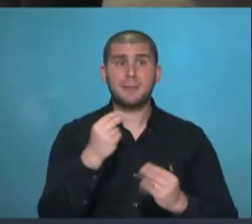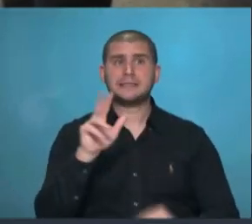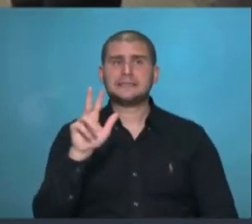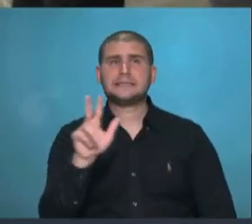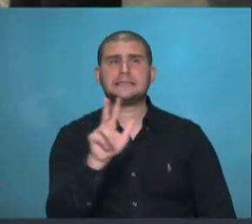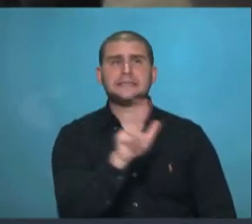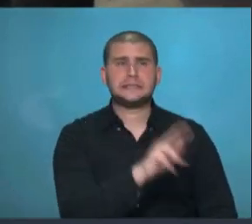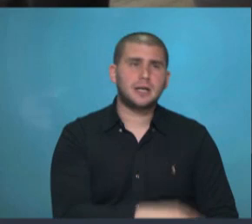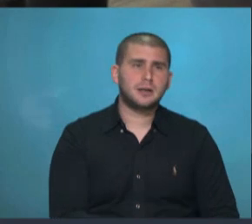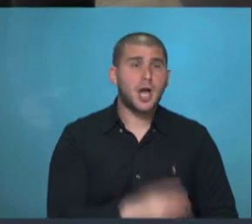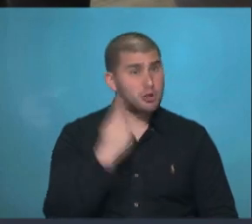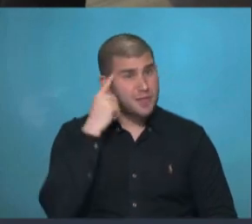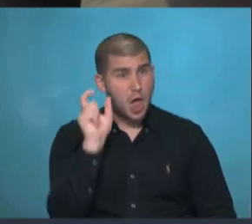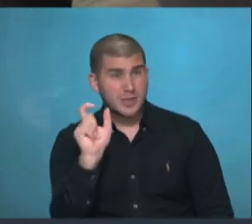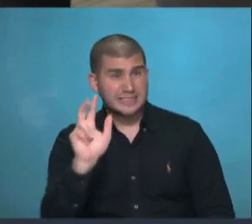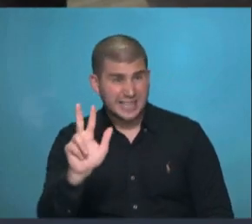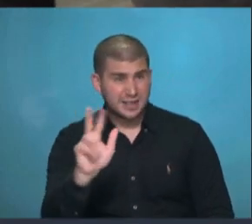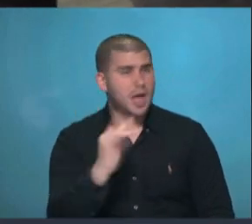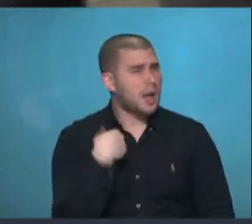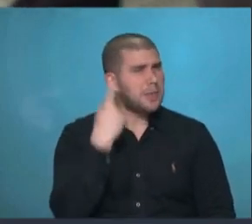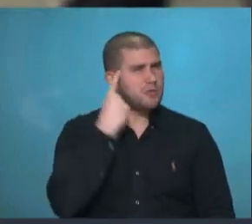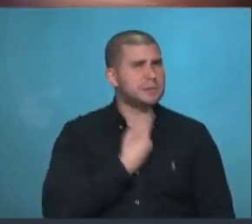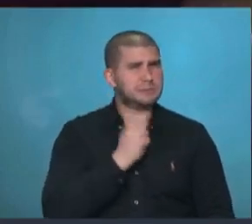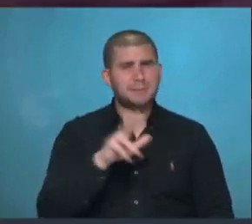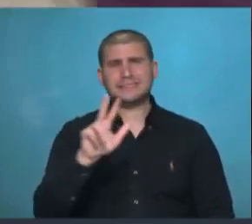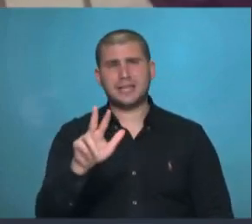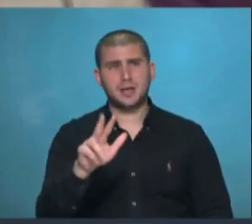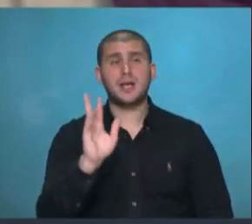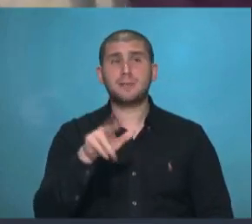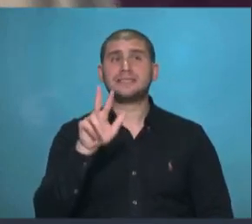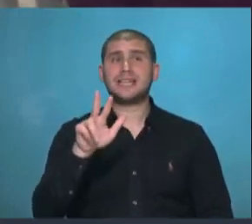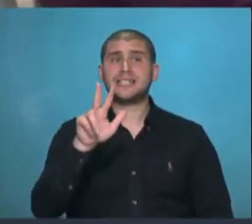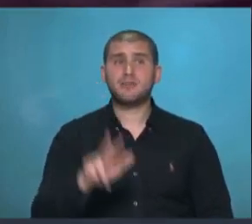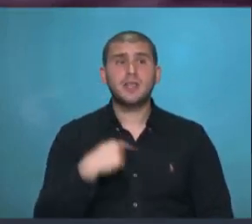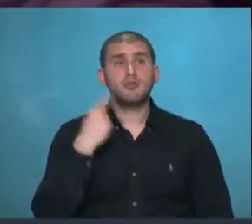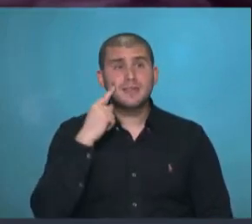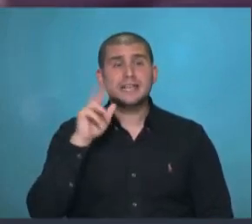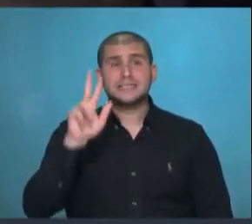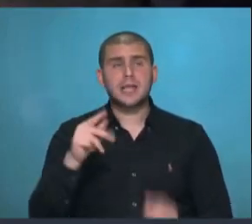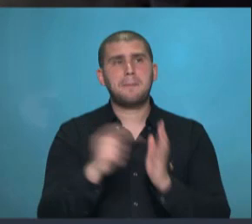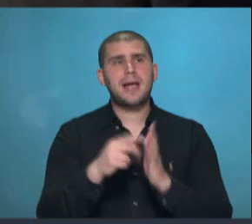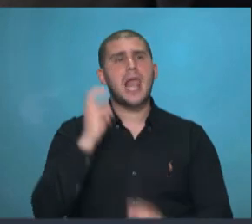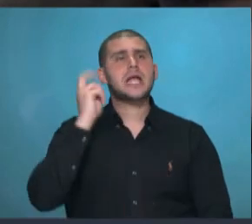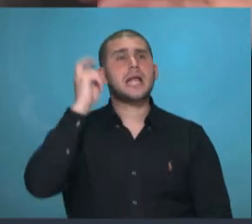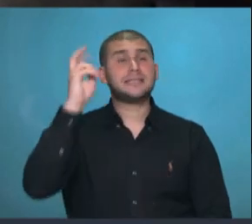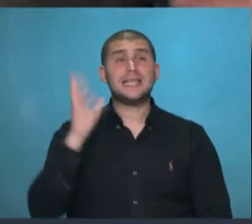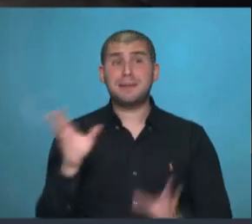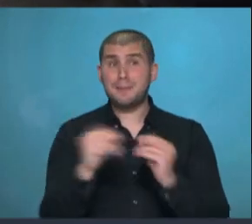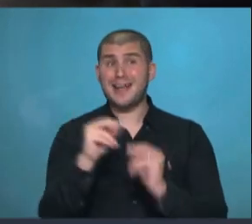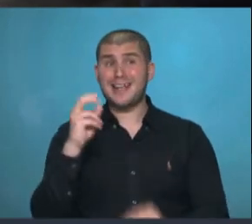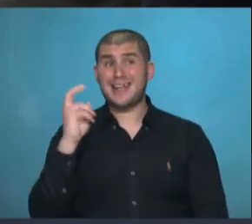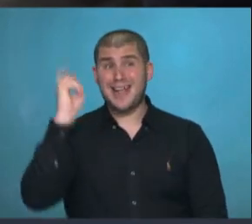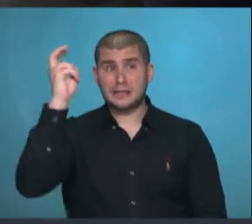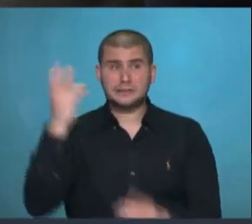כזה. חשבת על צדיק? כן. לא, אני חשבתי זה צדיק. גם צדיק סופית כזה. אני חשבתי על צדיק בגלל גנץ. אם הולכים עם גנץ, אז